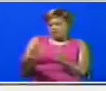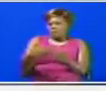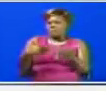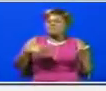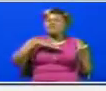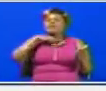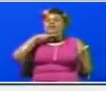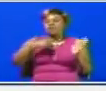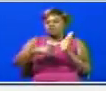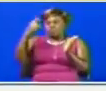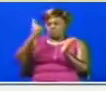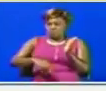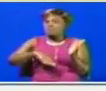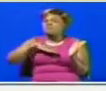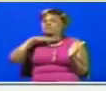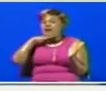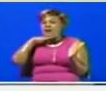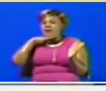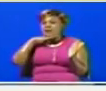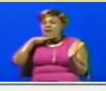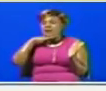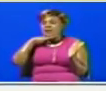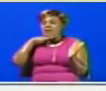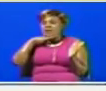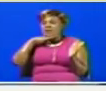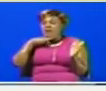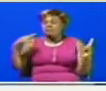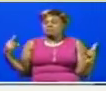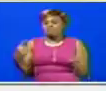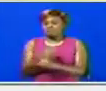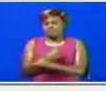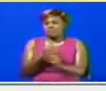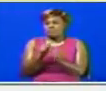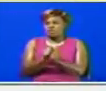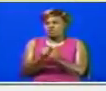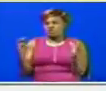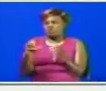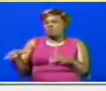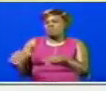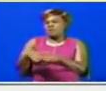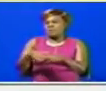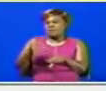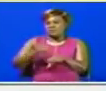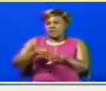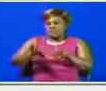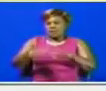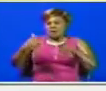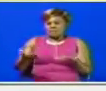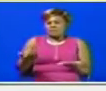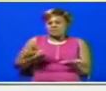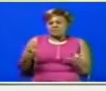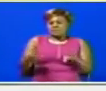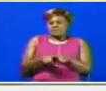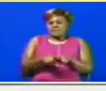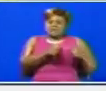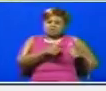chake. Imebainika kwamba kifo cha Mike Shitindo Okombe kilitokana na tofauti baina yake na wenzake wakiwa kwenye karamu kwa makazi ya dadake